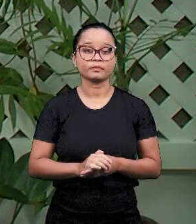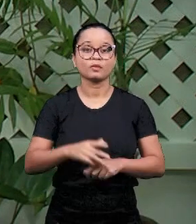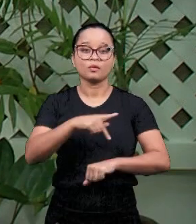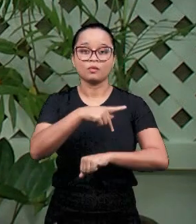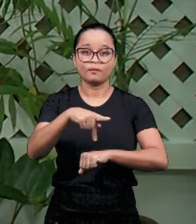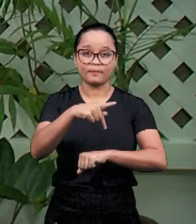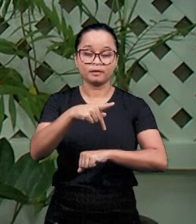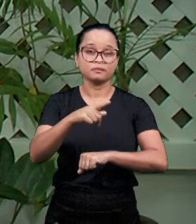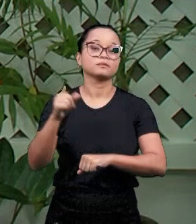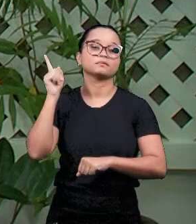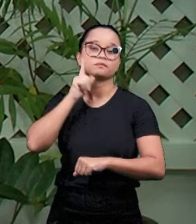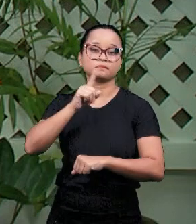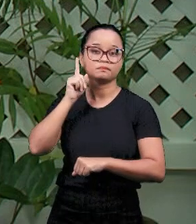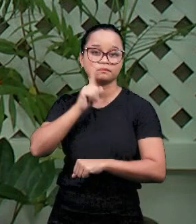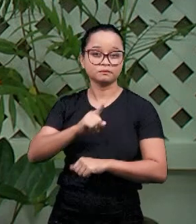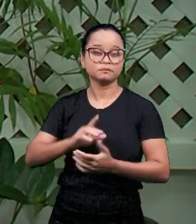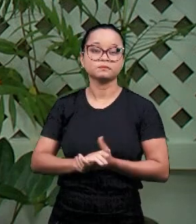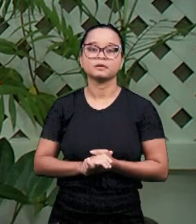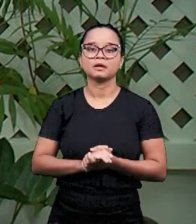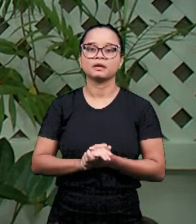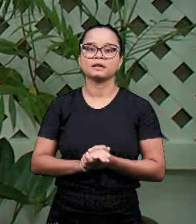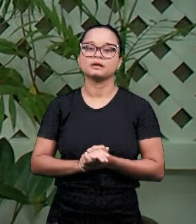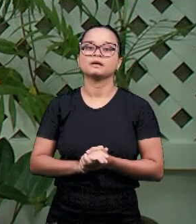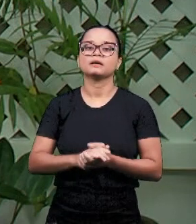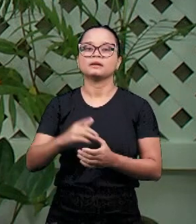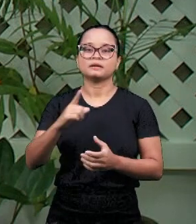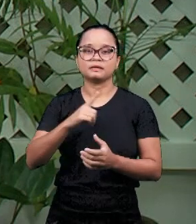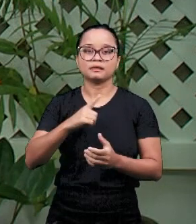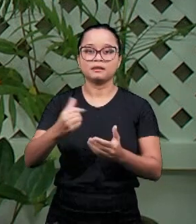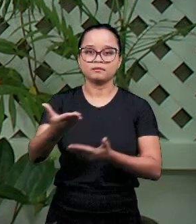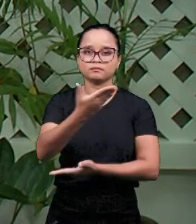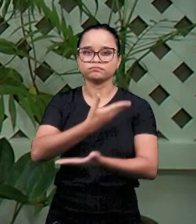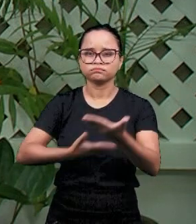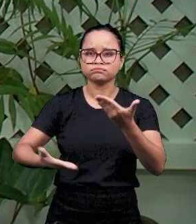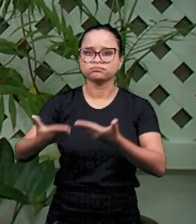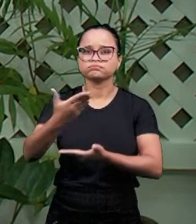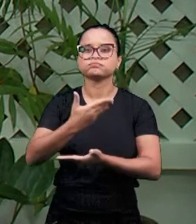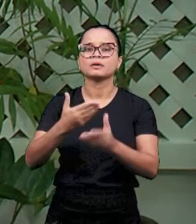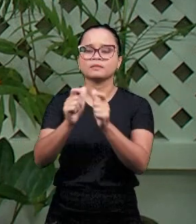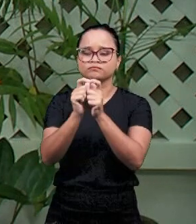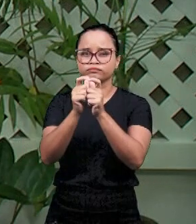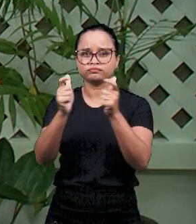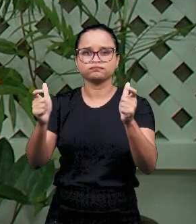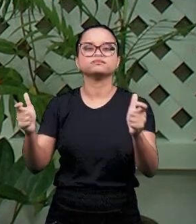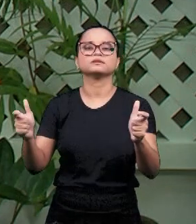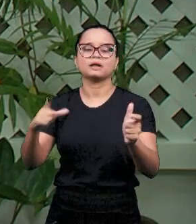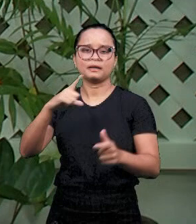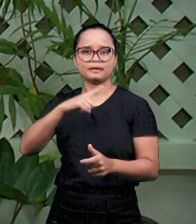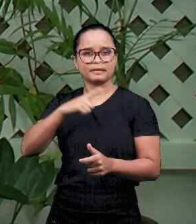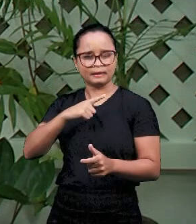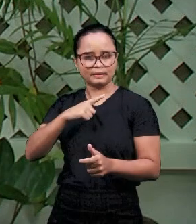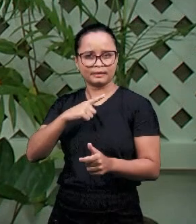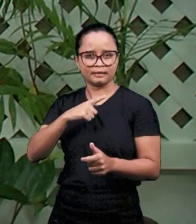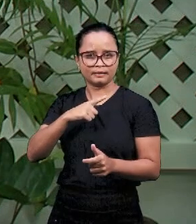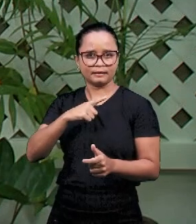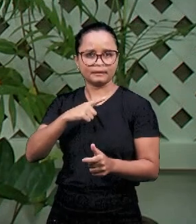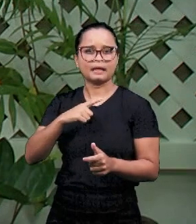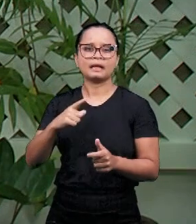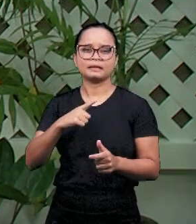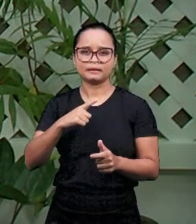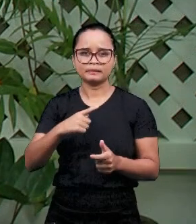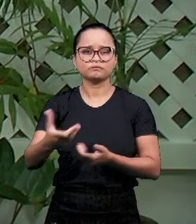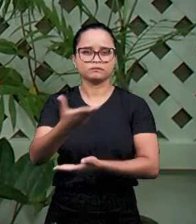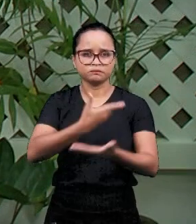États-Unis présentent une croissance très grande dans cette participation, une croissance